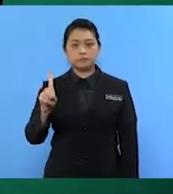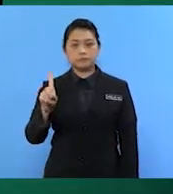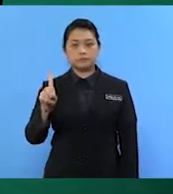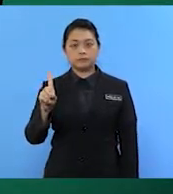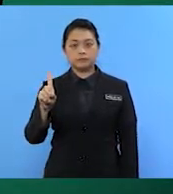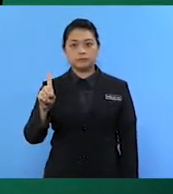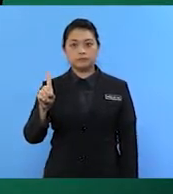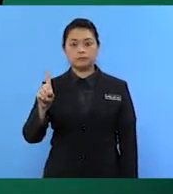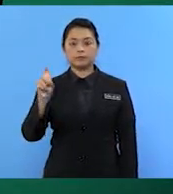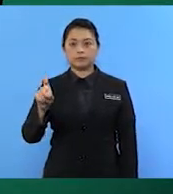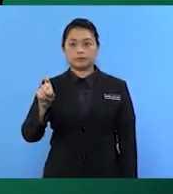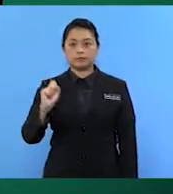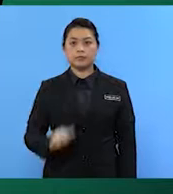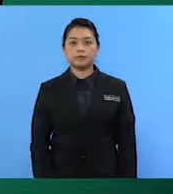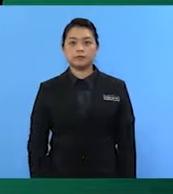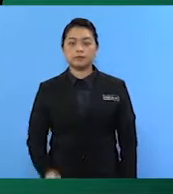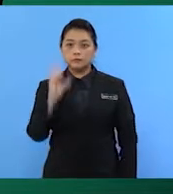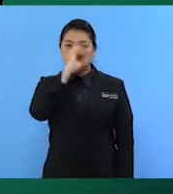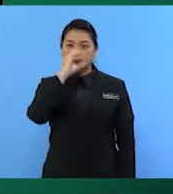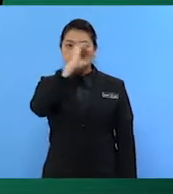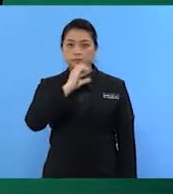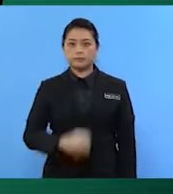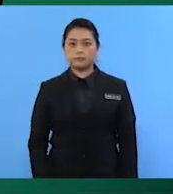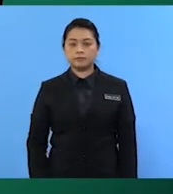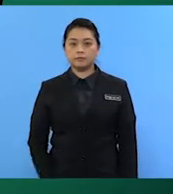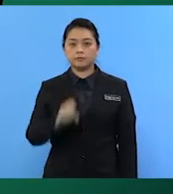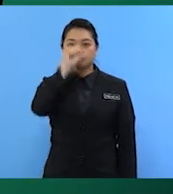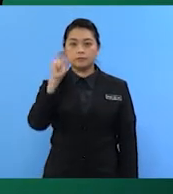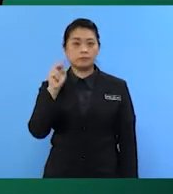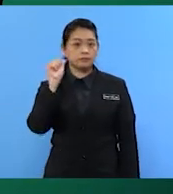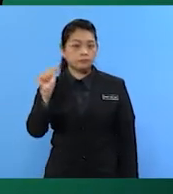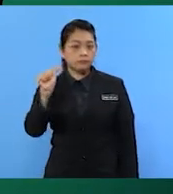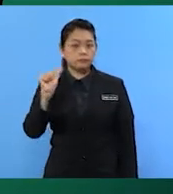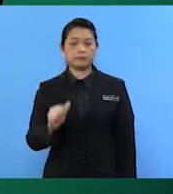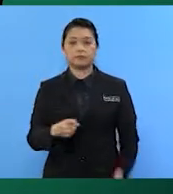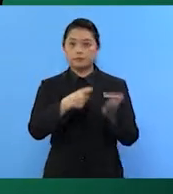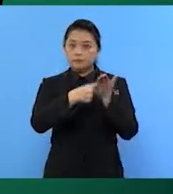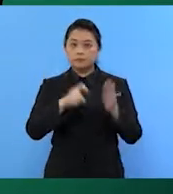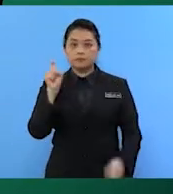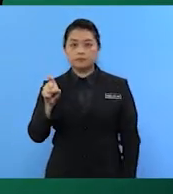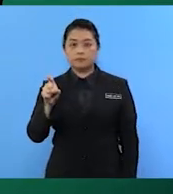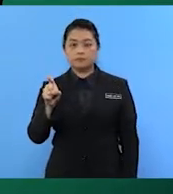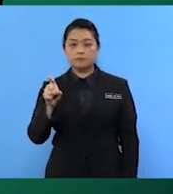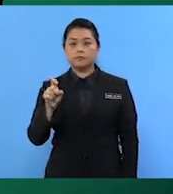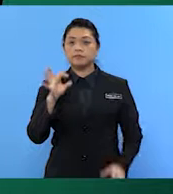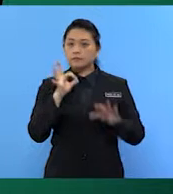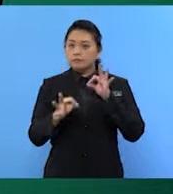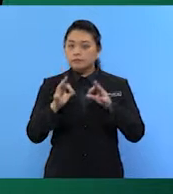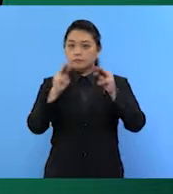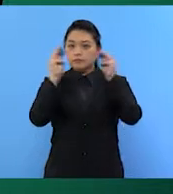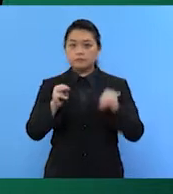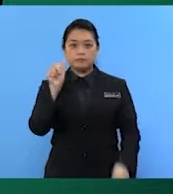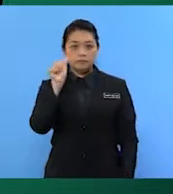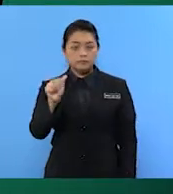1 dan X. Cari. Soalan A, nilai X jika matriks